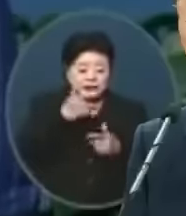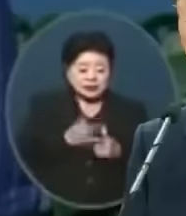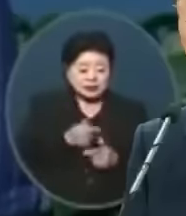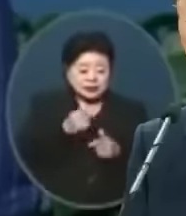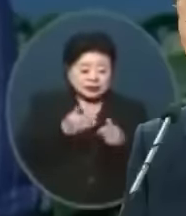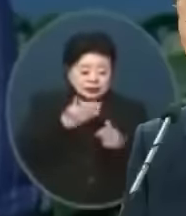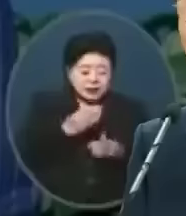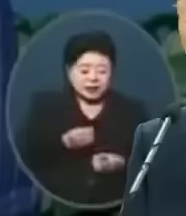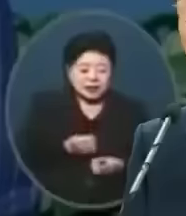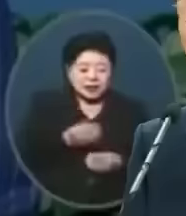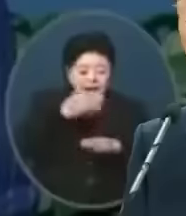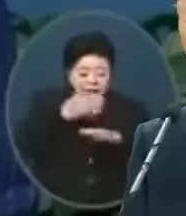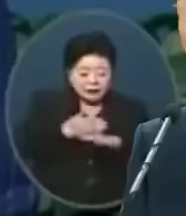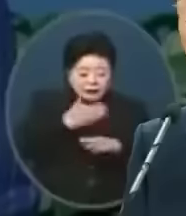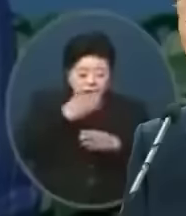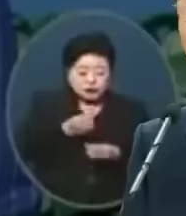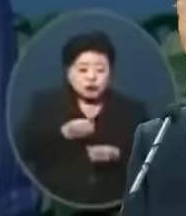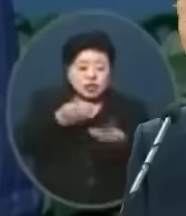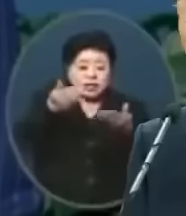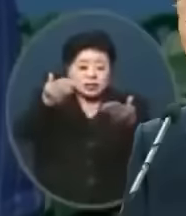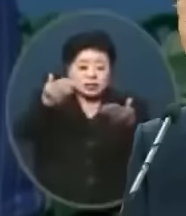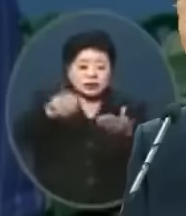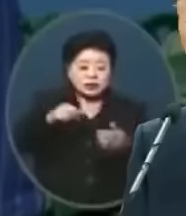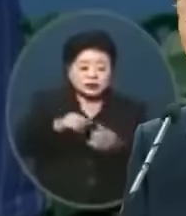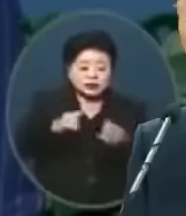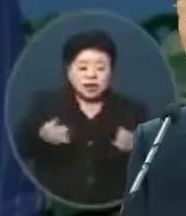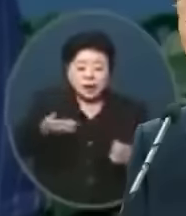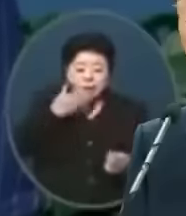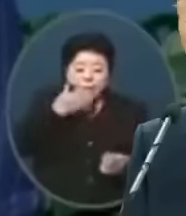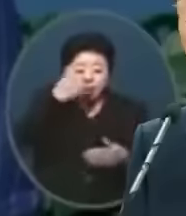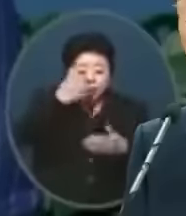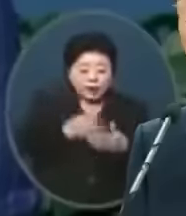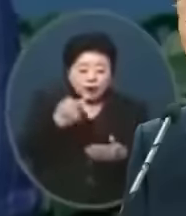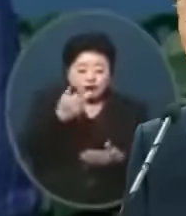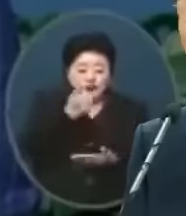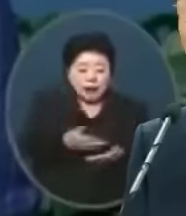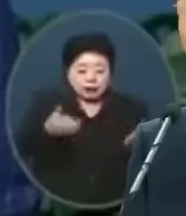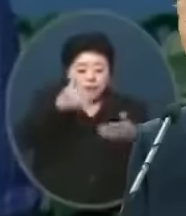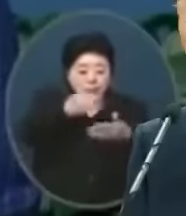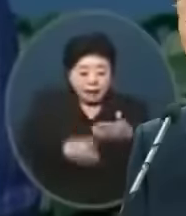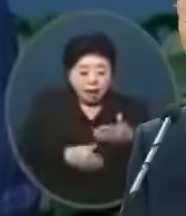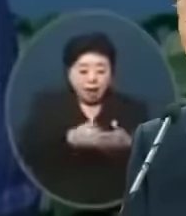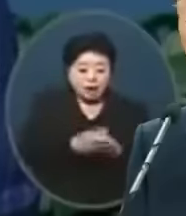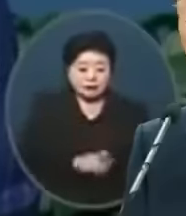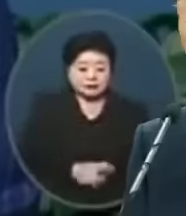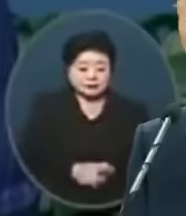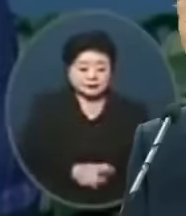하나님께 감사하니까 5천 명을 다 먹이고 12바구니 남게 된 것입니다.